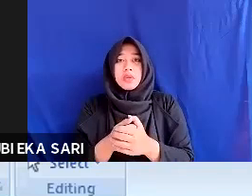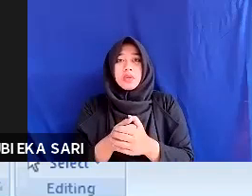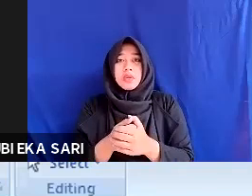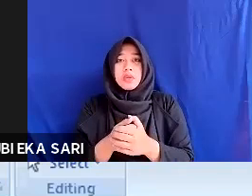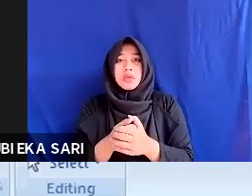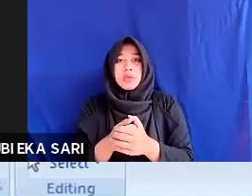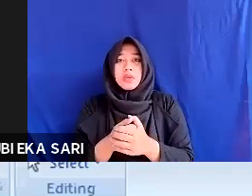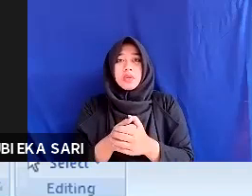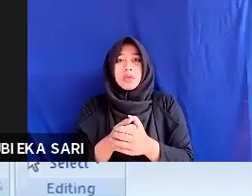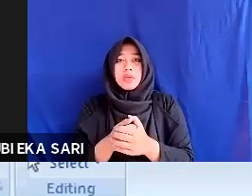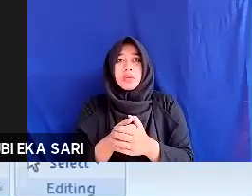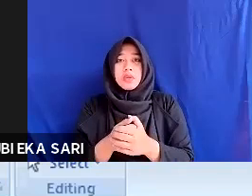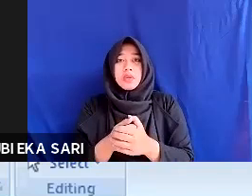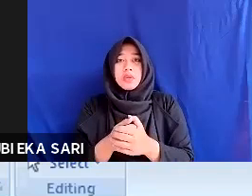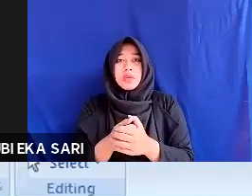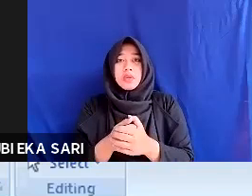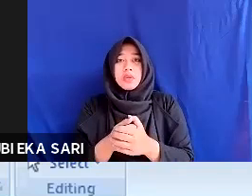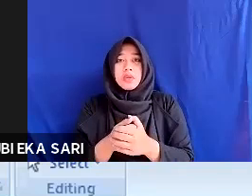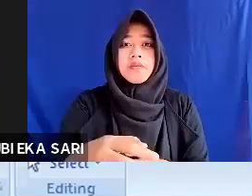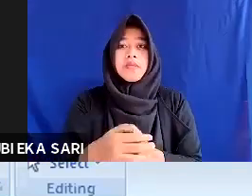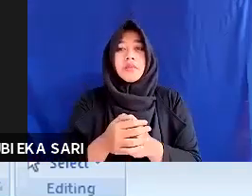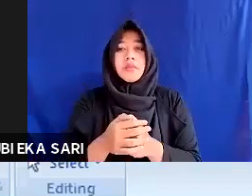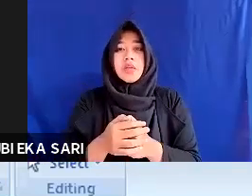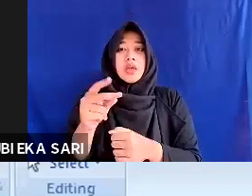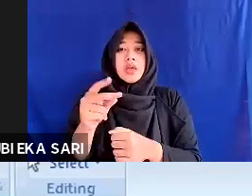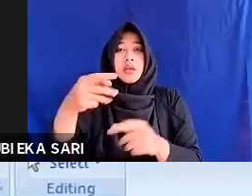Resiliensi konsepnya berkembang. Kita lihat sejak awal